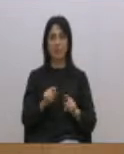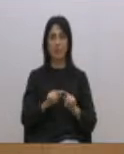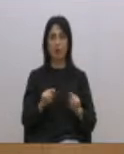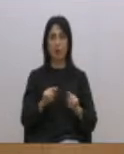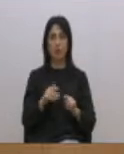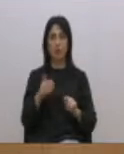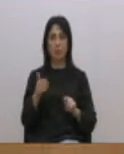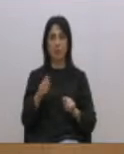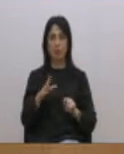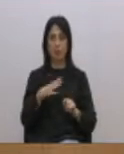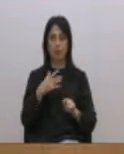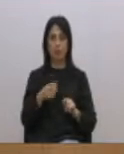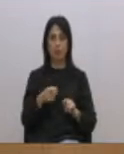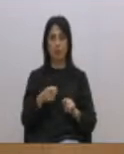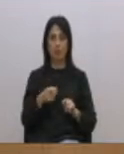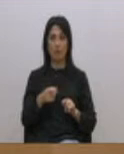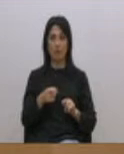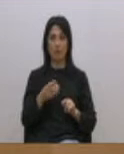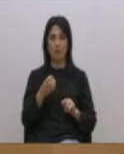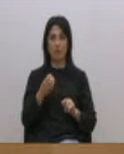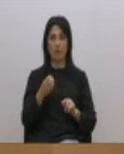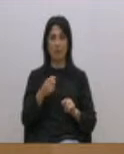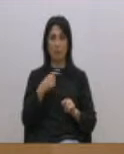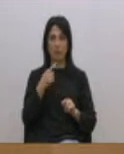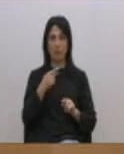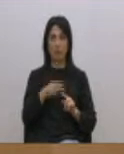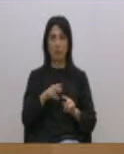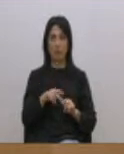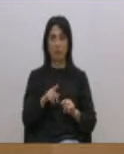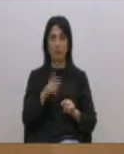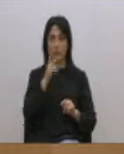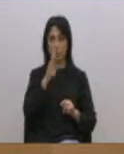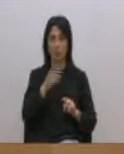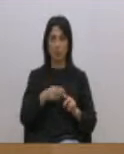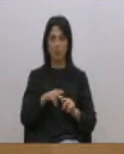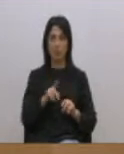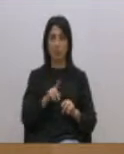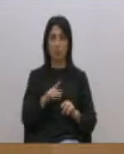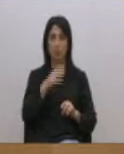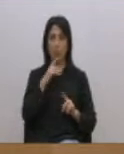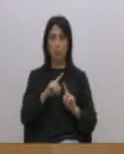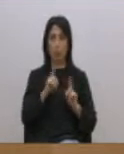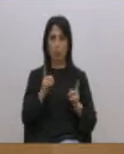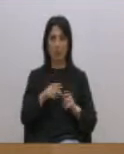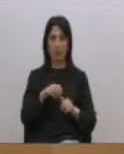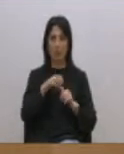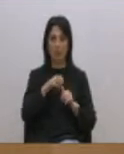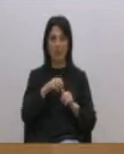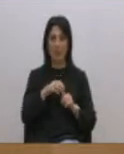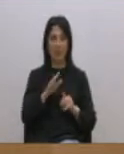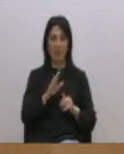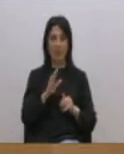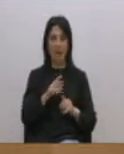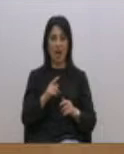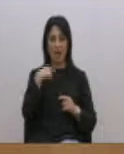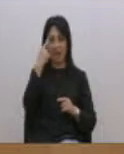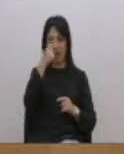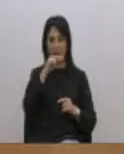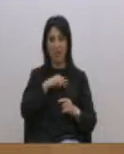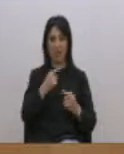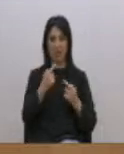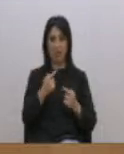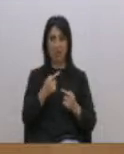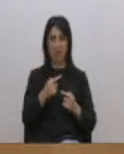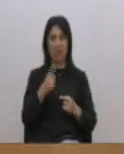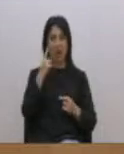ოპოზიციის მხარესაც ჰქონდეს. კიდევ ვამბობ იმას, რომ მიუხედავად იმისა, რომ უმრავლესობის ლიდერი არ არის თანამდებობის პირი,